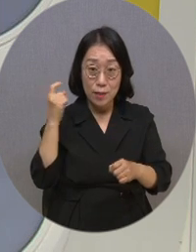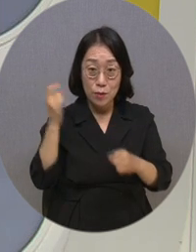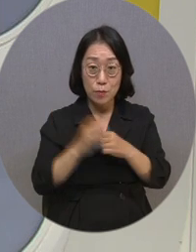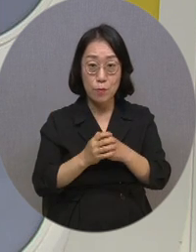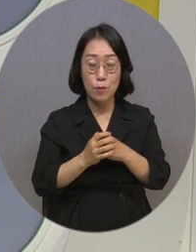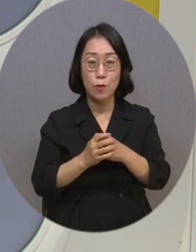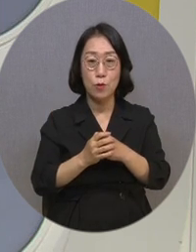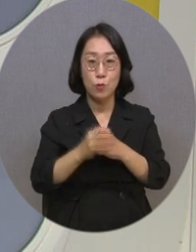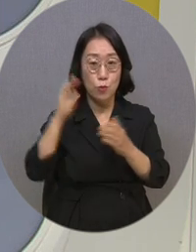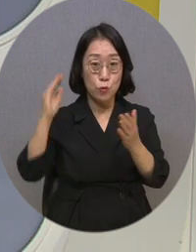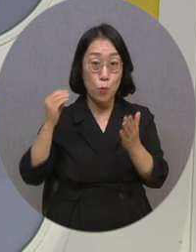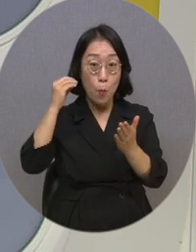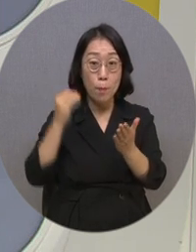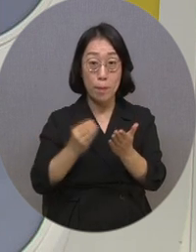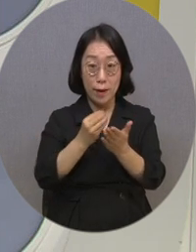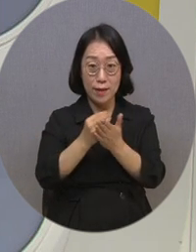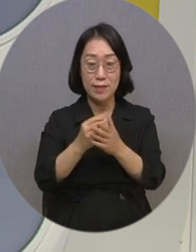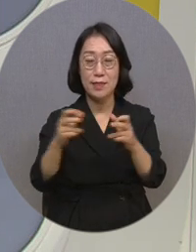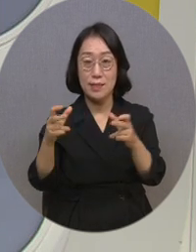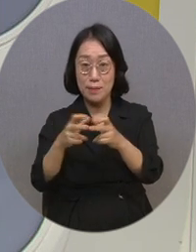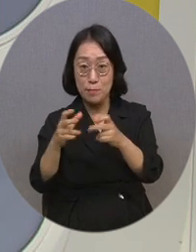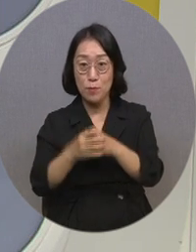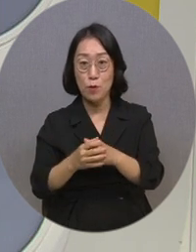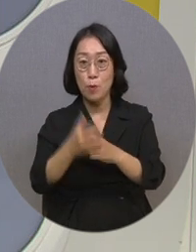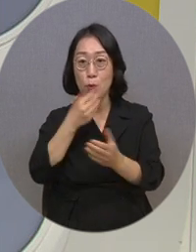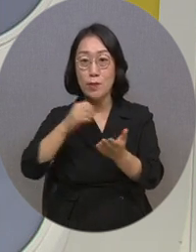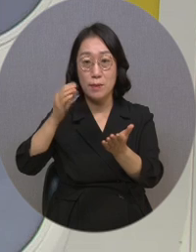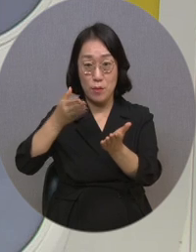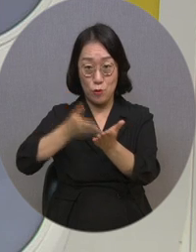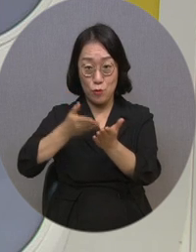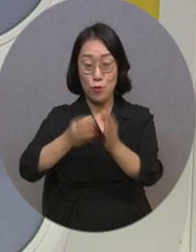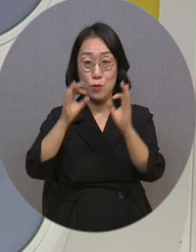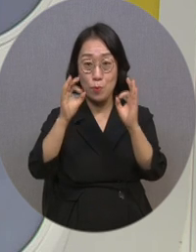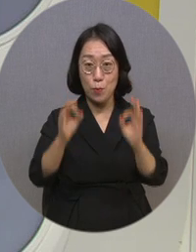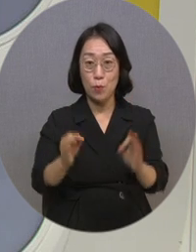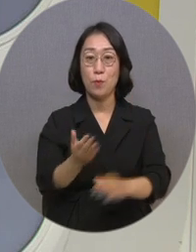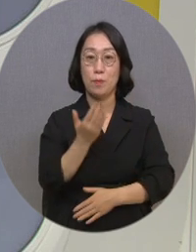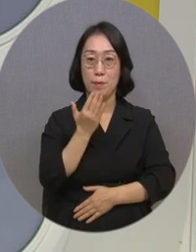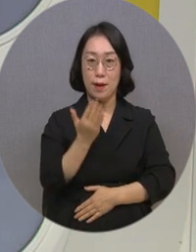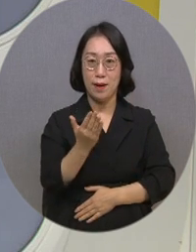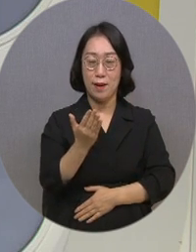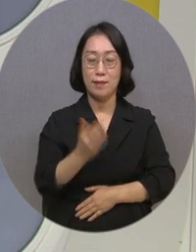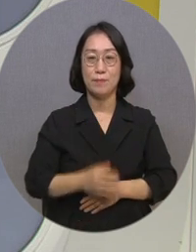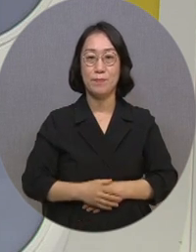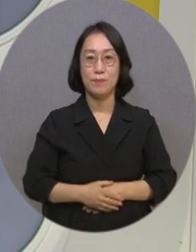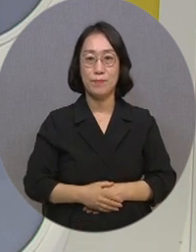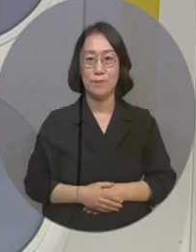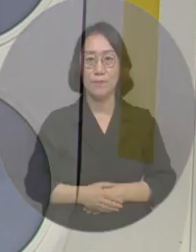사항은 웰피어 뉴스 홈페이지와 장애인신문, 복지TV 뉴스를 통해 확인할 수 있습니다.